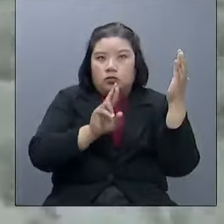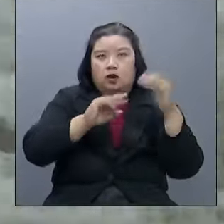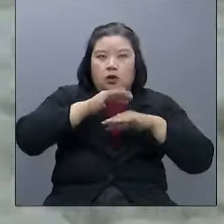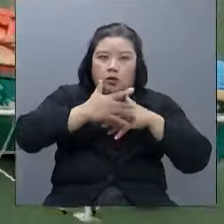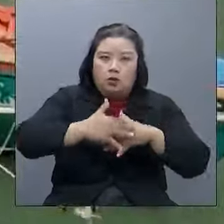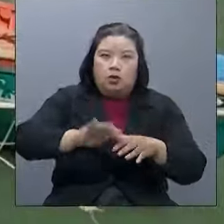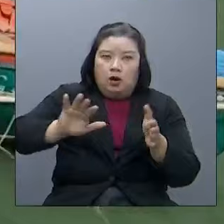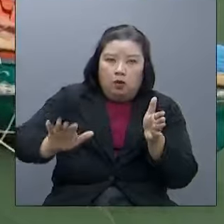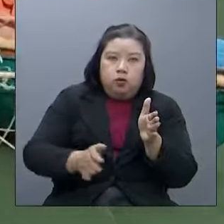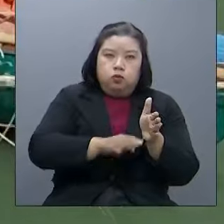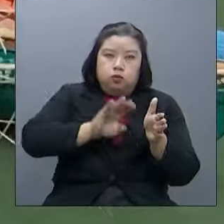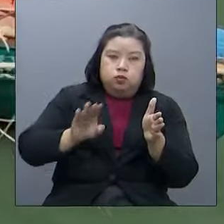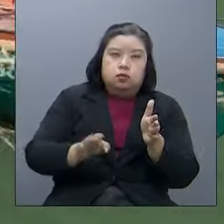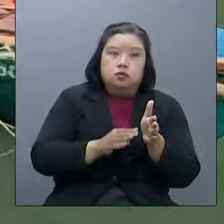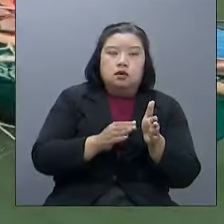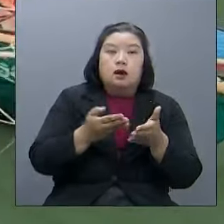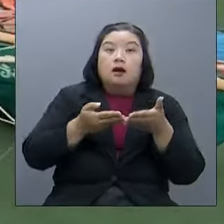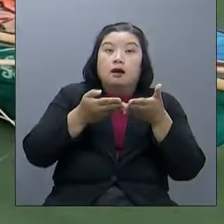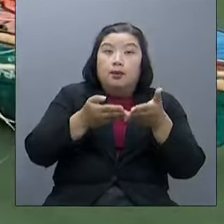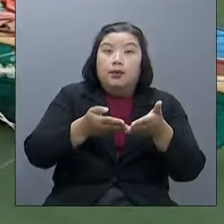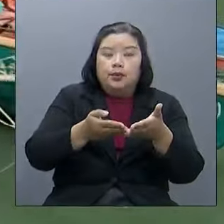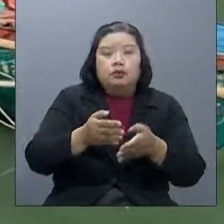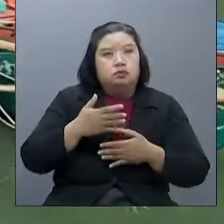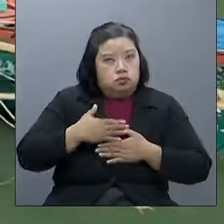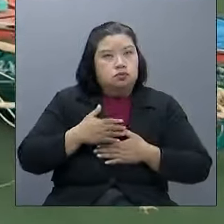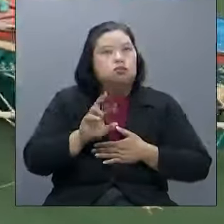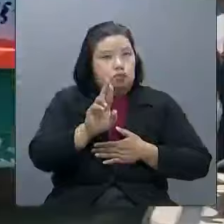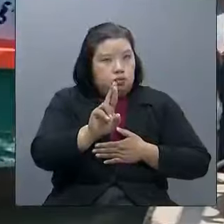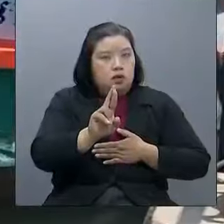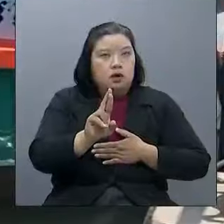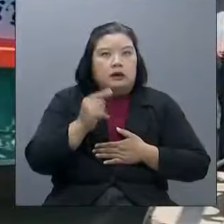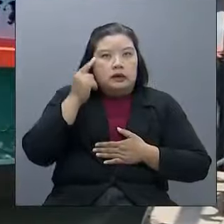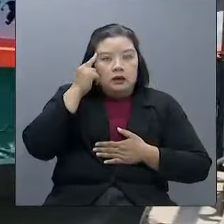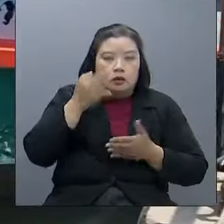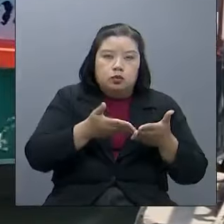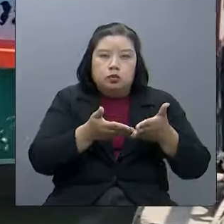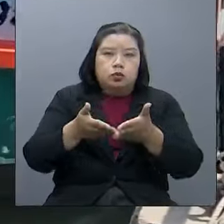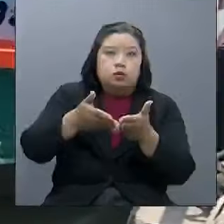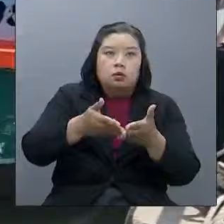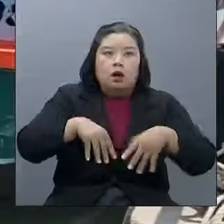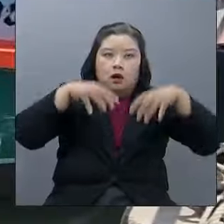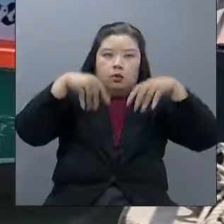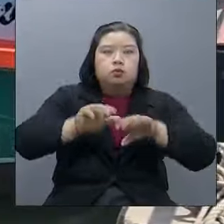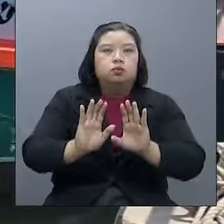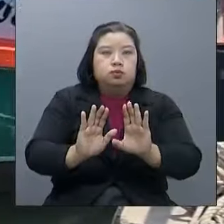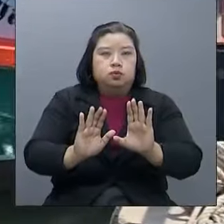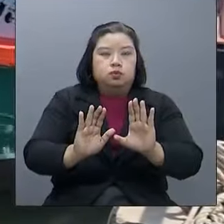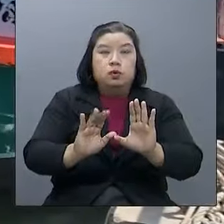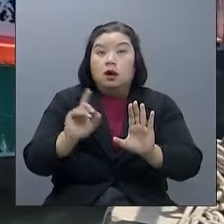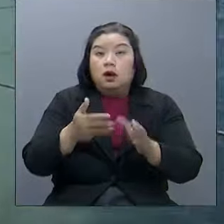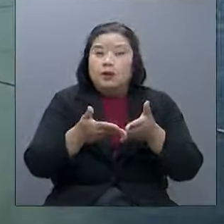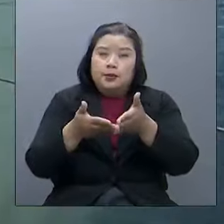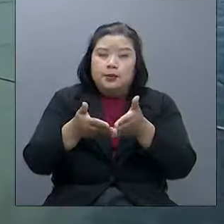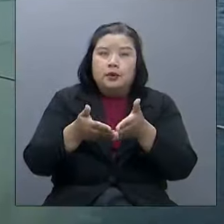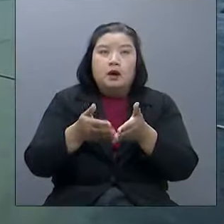ดเข้าหาฝั่งนะคะในส่วนของชาวเรือขอให้เดินเรือด้วยความระมัดระวังหลีกเลี่ยงการเดินเรือบริเวณที่มีฝนฟ้าคะนองโดยเฉพาะเรือเล็กทางด้